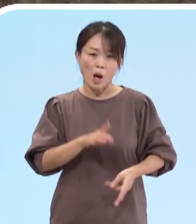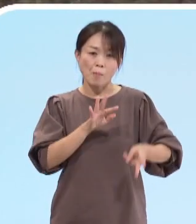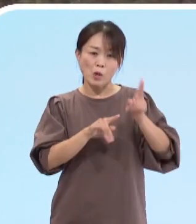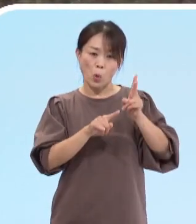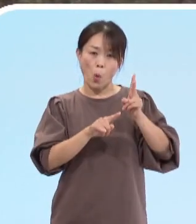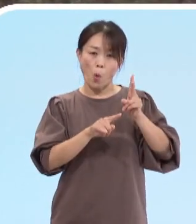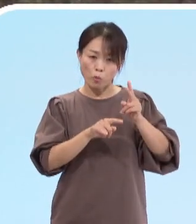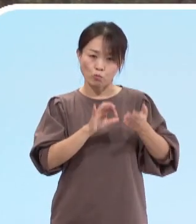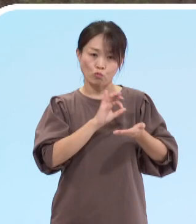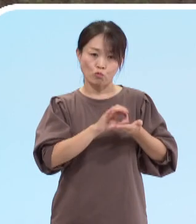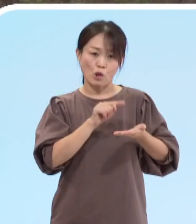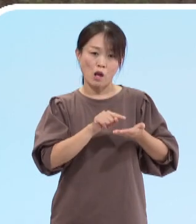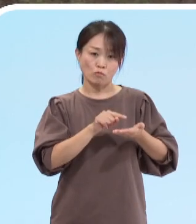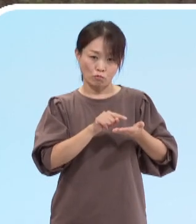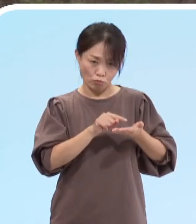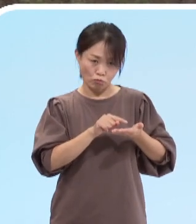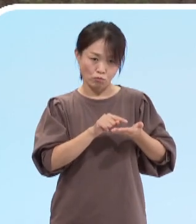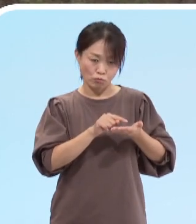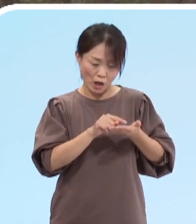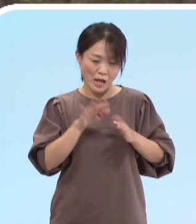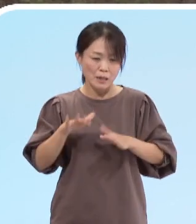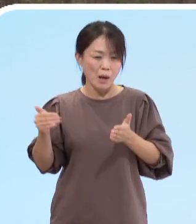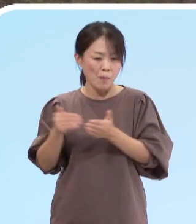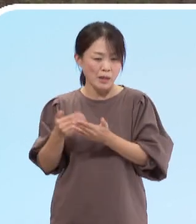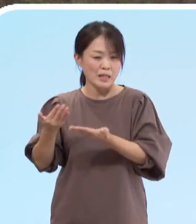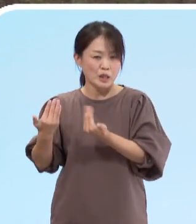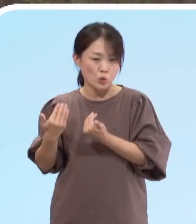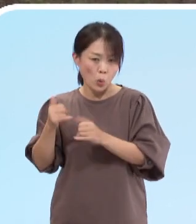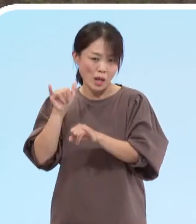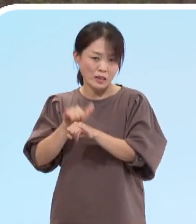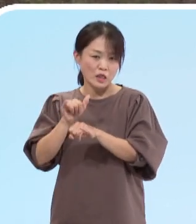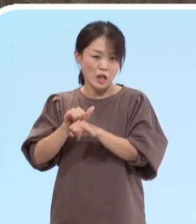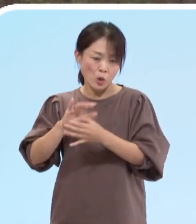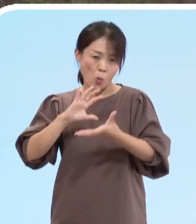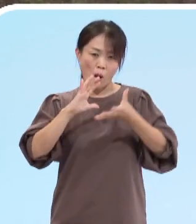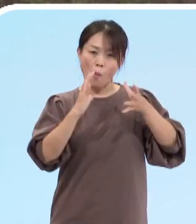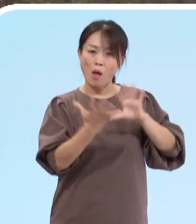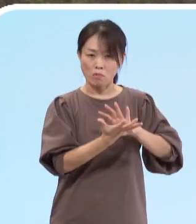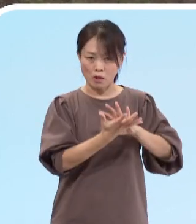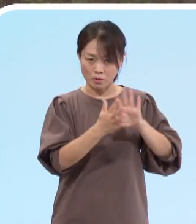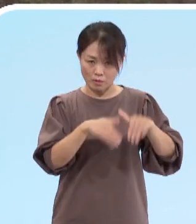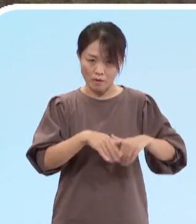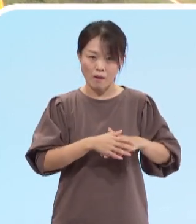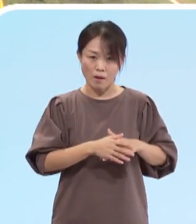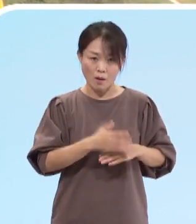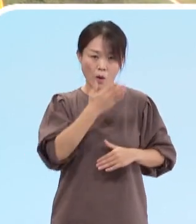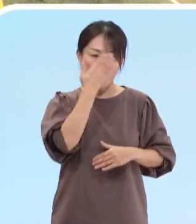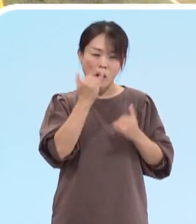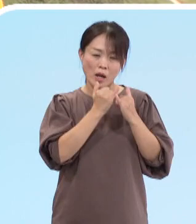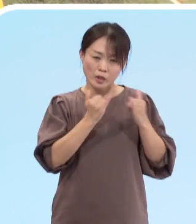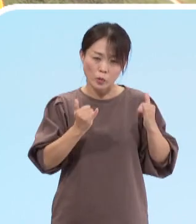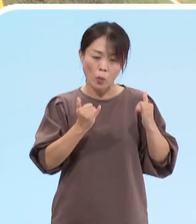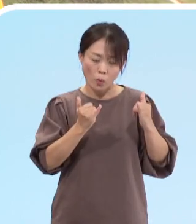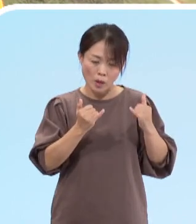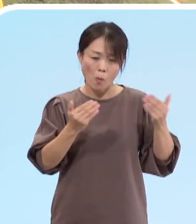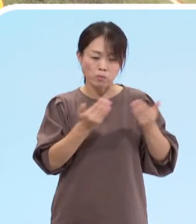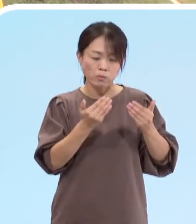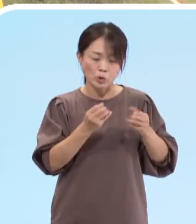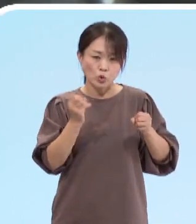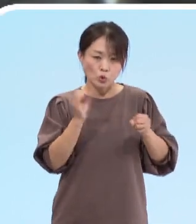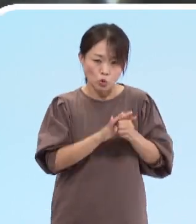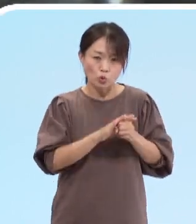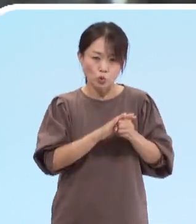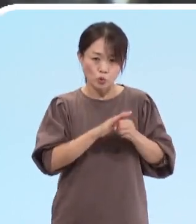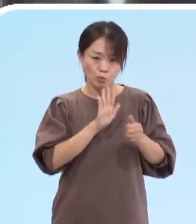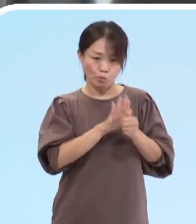ね。 パソコン使っても作業になってくるので、また違った作業で人材が求められると思うんですよ。うん、若手が来ても